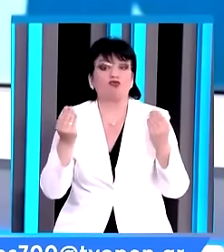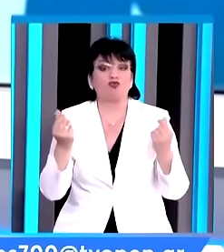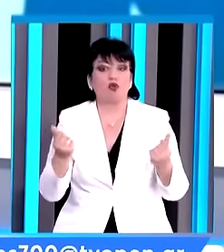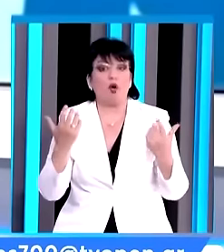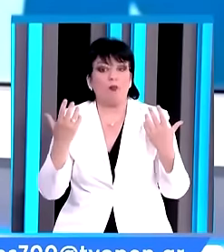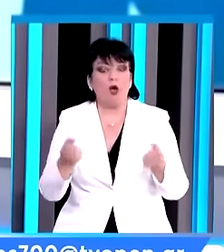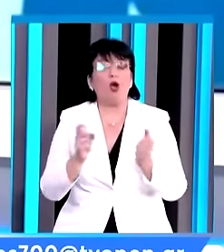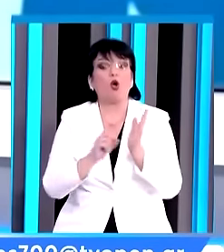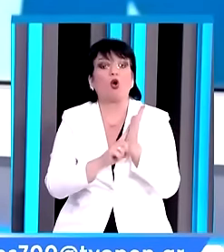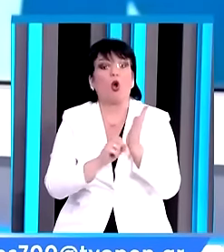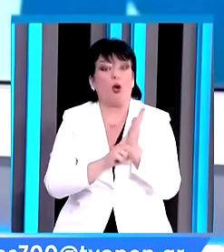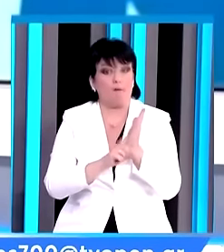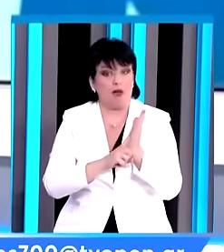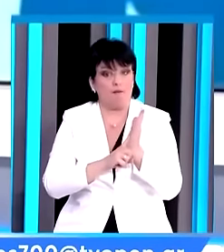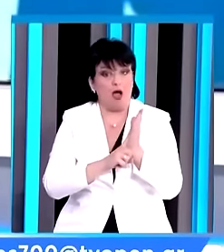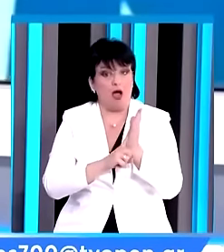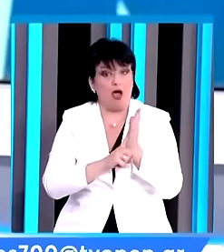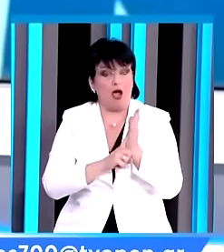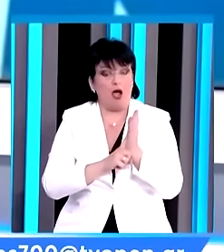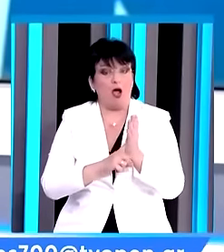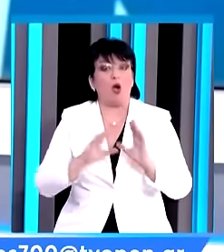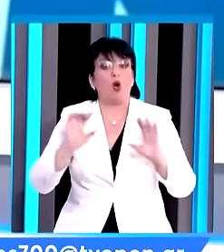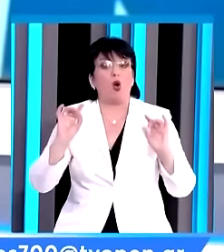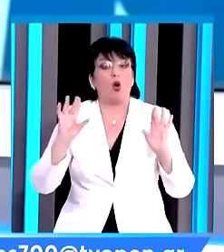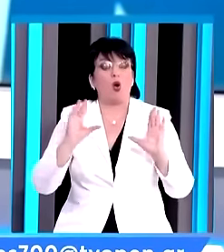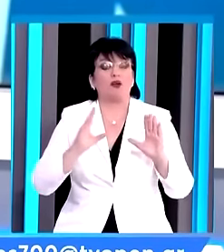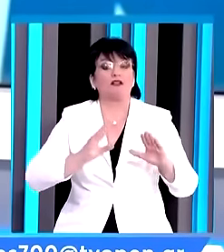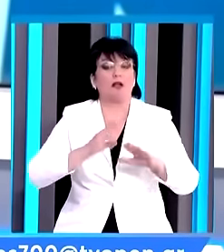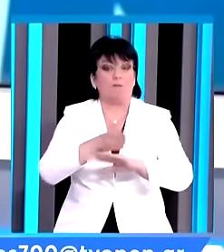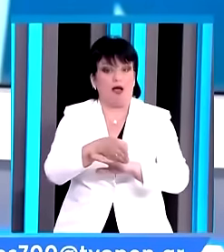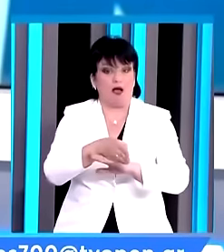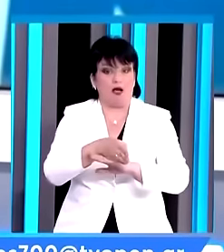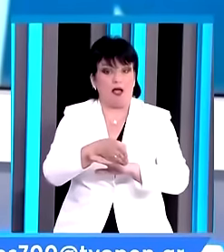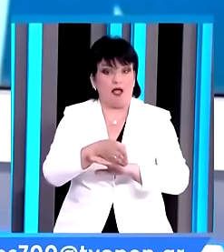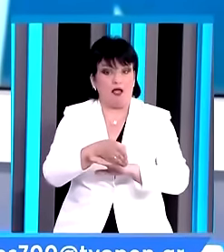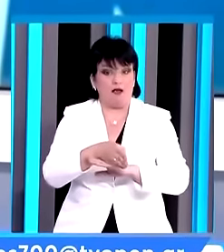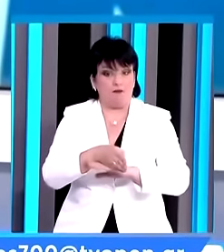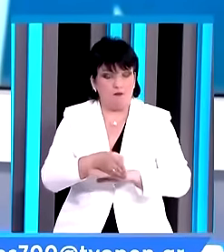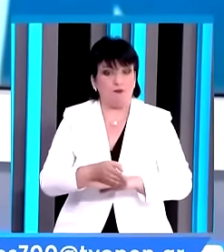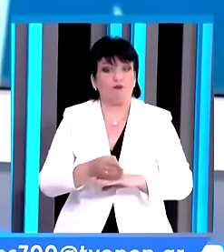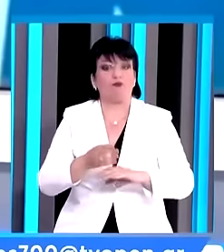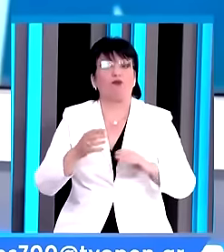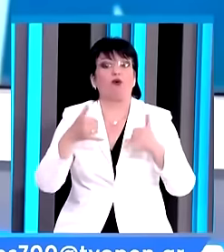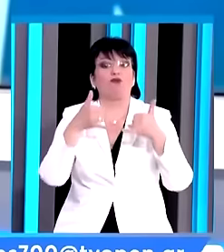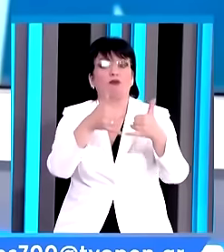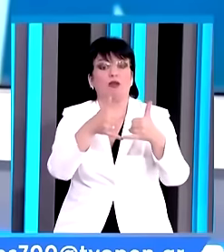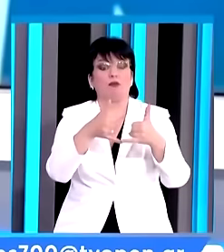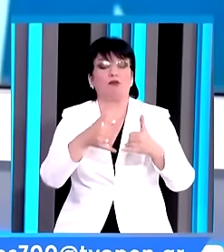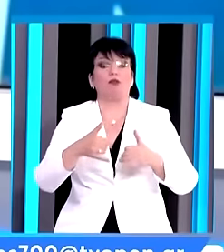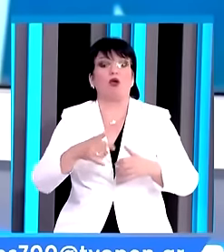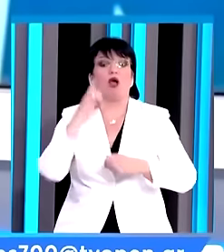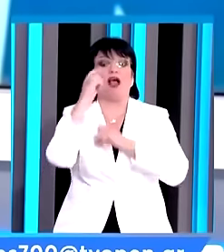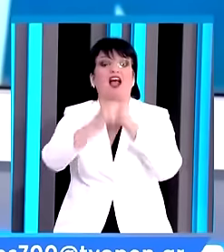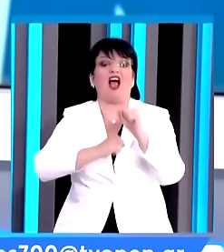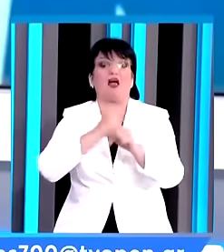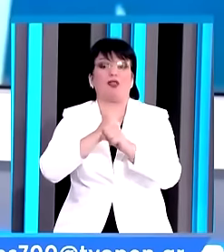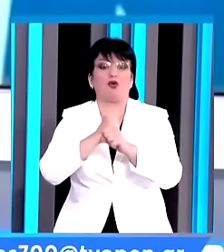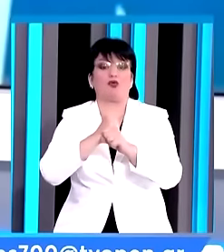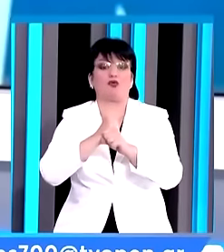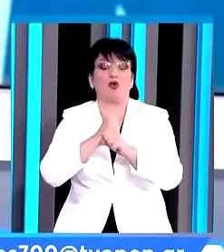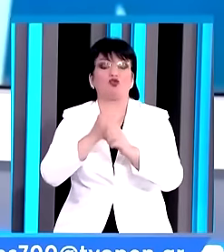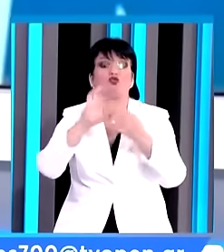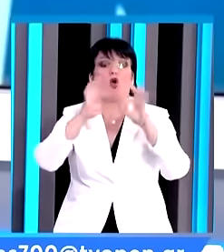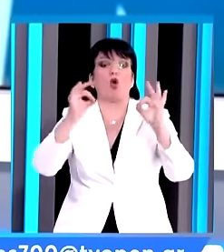να την νομοθετήσω, χωρίς να παρέμβω στο αυτοδιοίκητο, θα το κάνω. Ο τελικός του κυπέλλου πρέπει να γίνεται κάθε χρόνο στο Ολυμπιακό